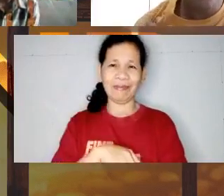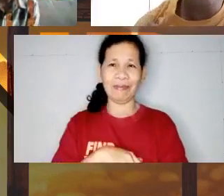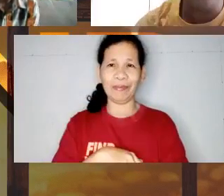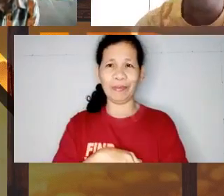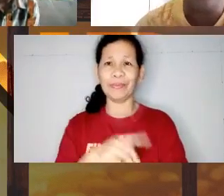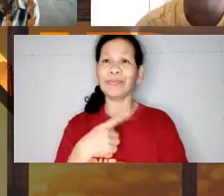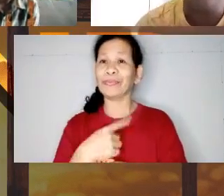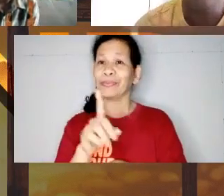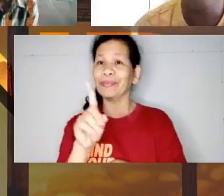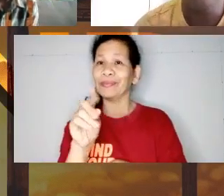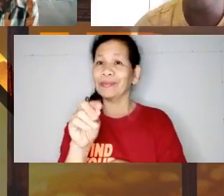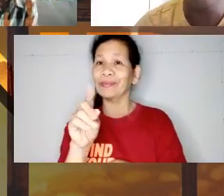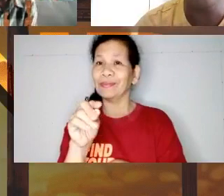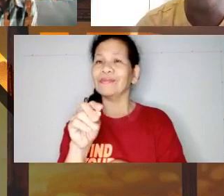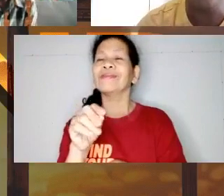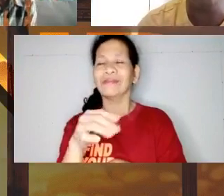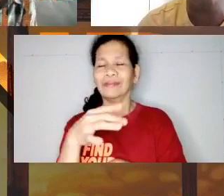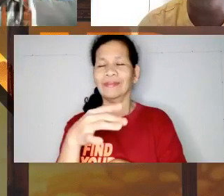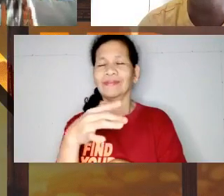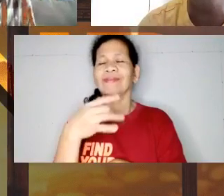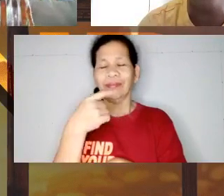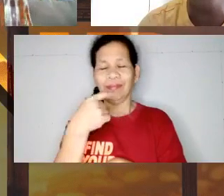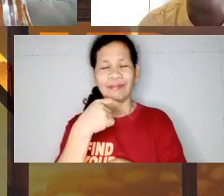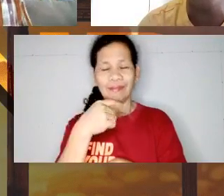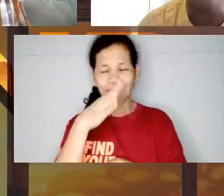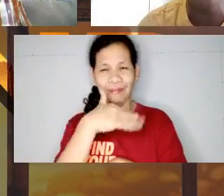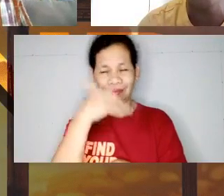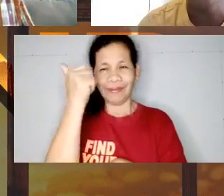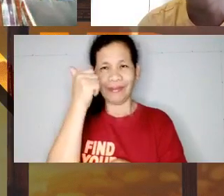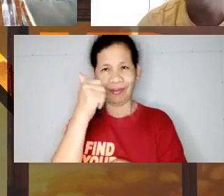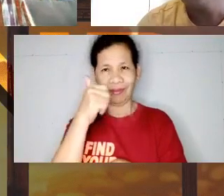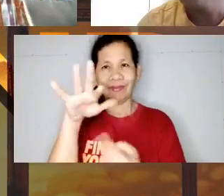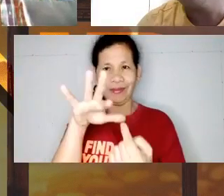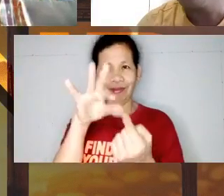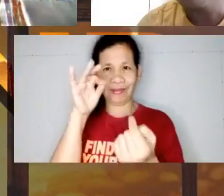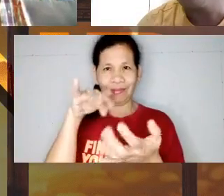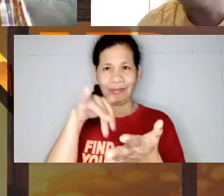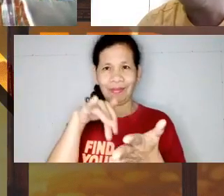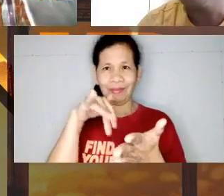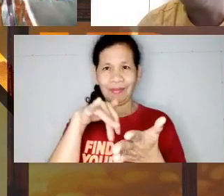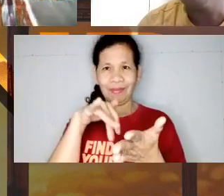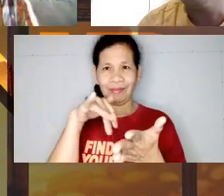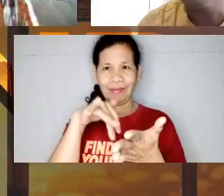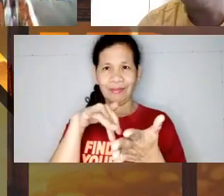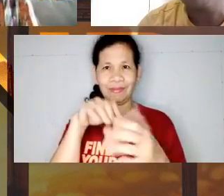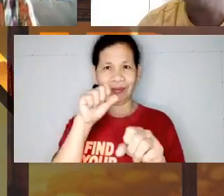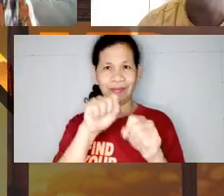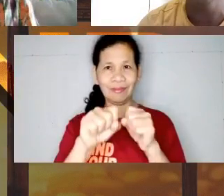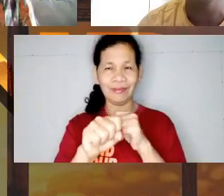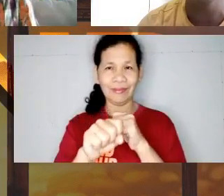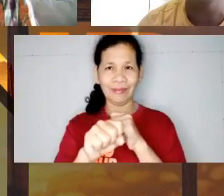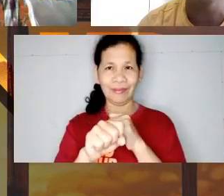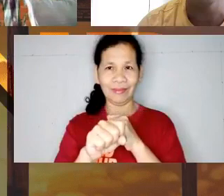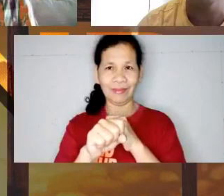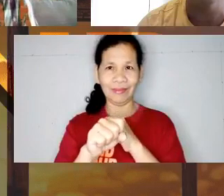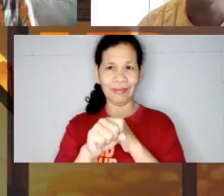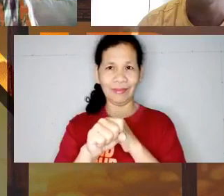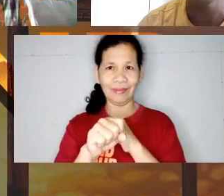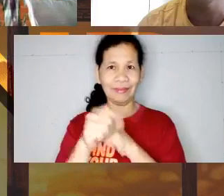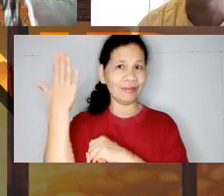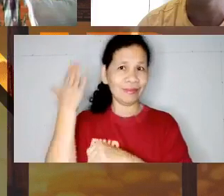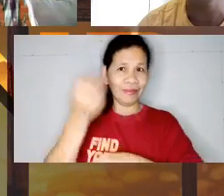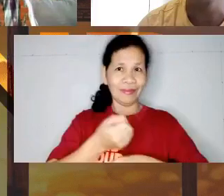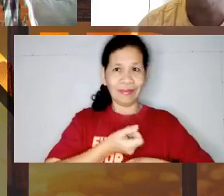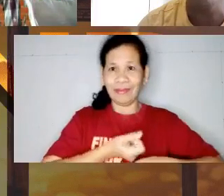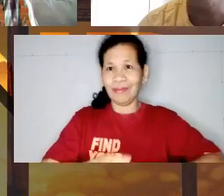ko? Mag-aaral na lang. At least kahit pa paano ay ang naranasan ko ay yung dati ay janitor. Kung ikaw ay